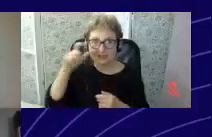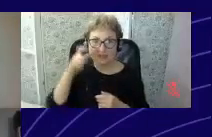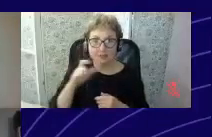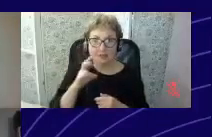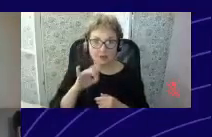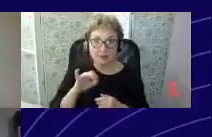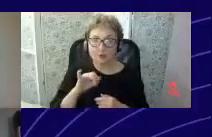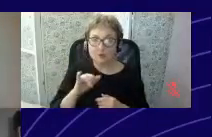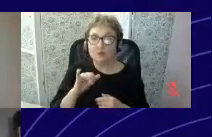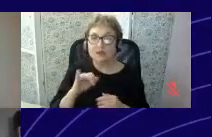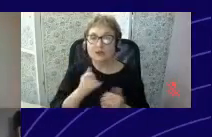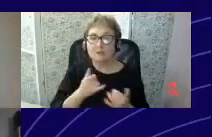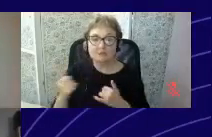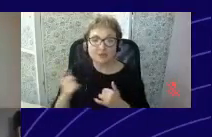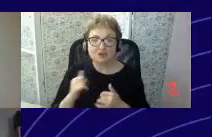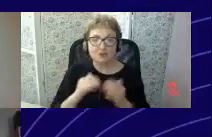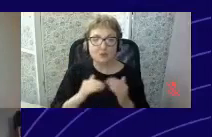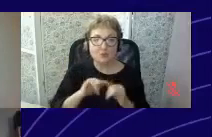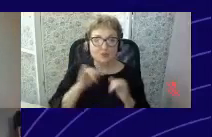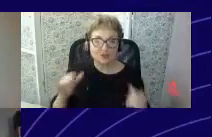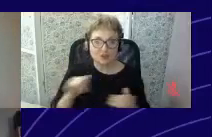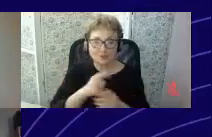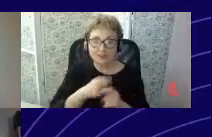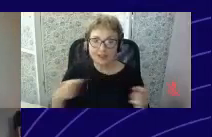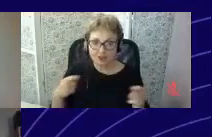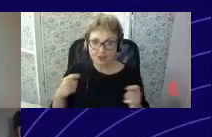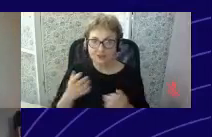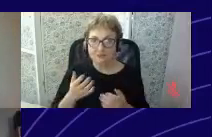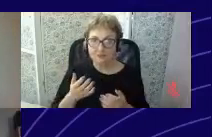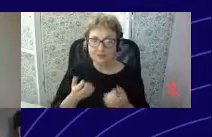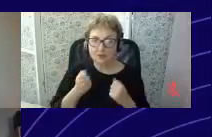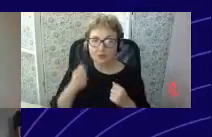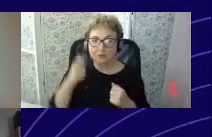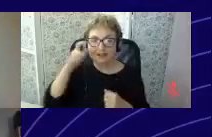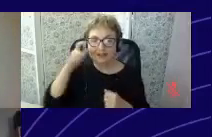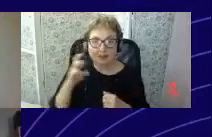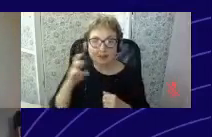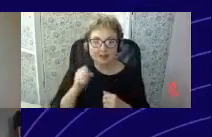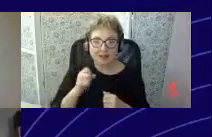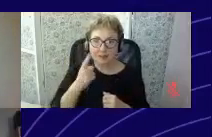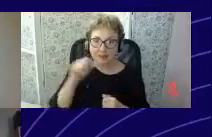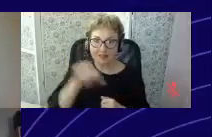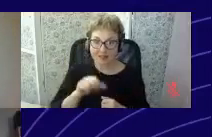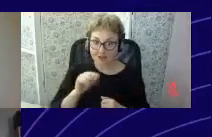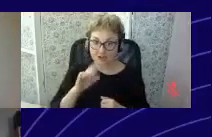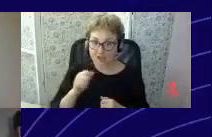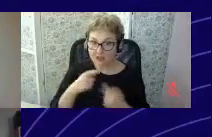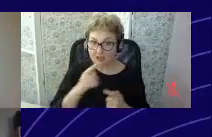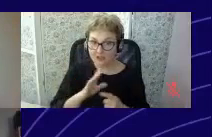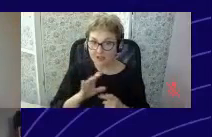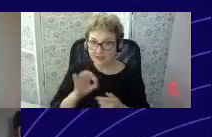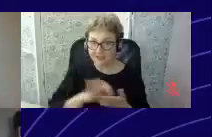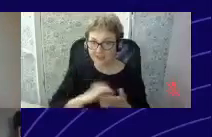экзаменов, ну и обеспечивают возможность увеличения продолжительности приема экзамена на 1,5 часа. Но это не